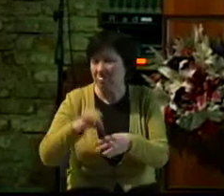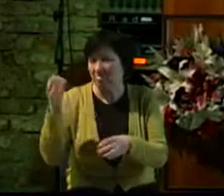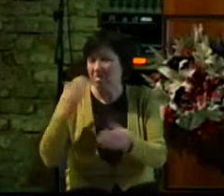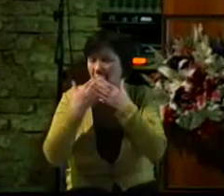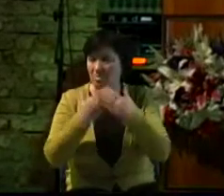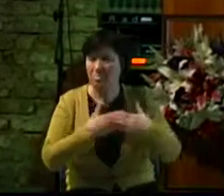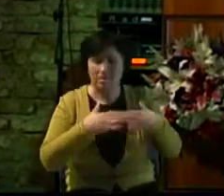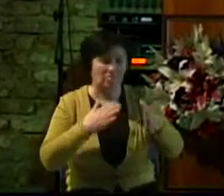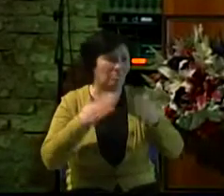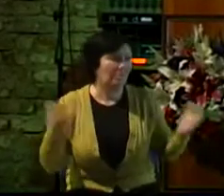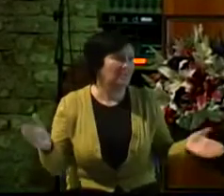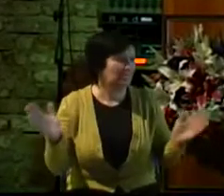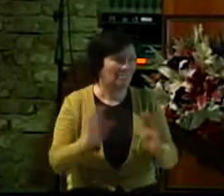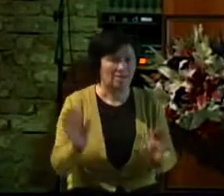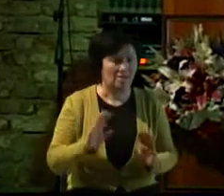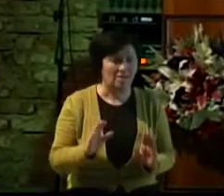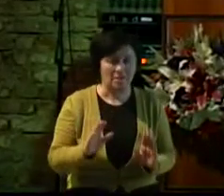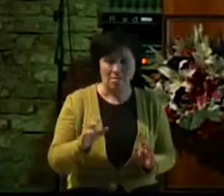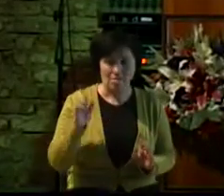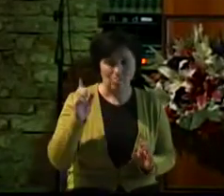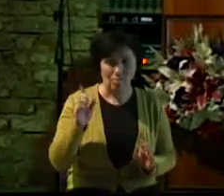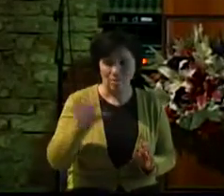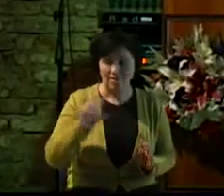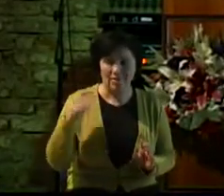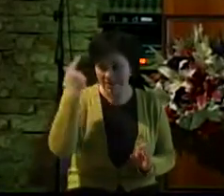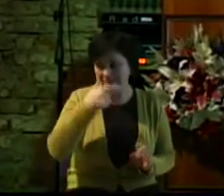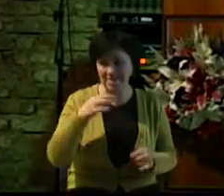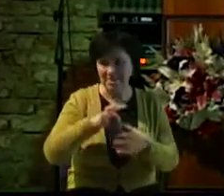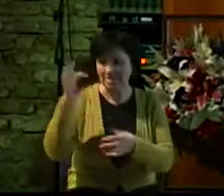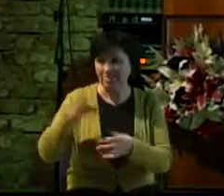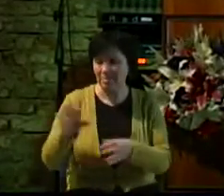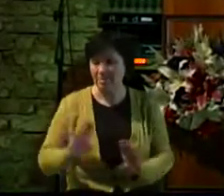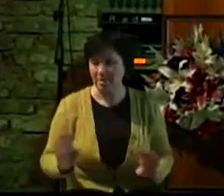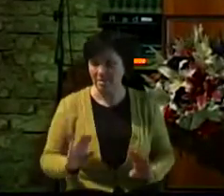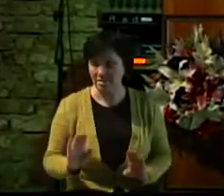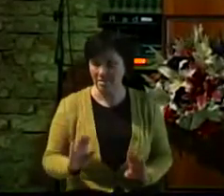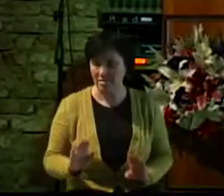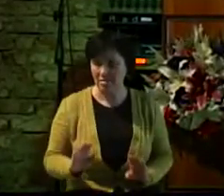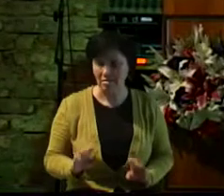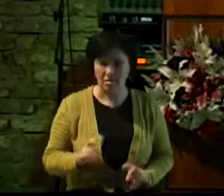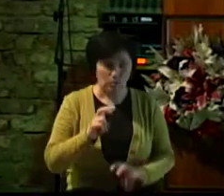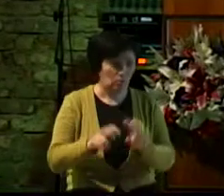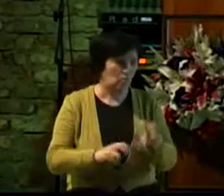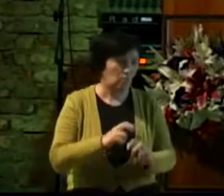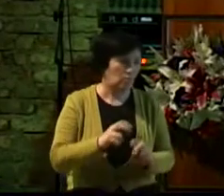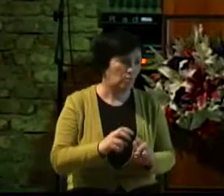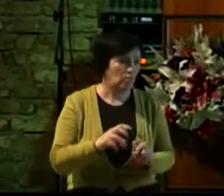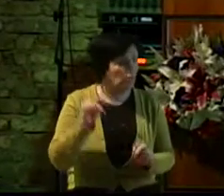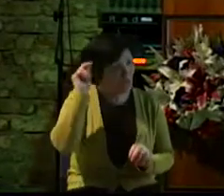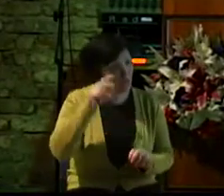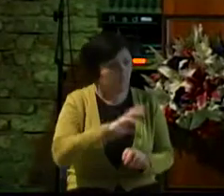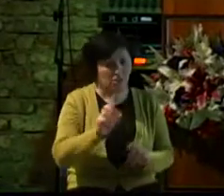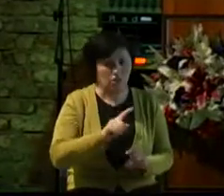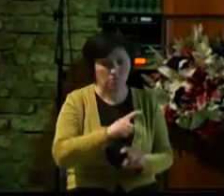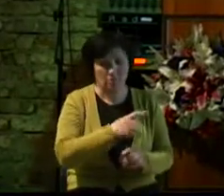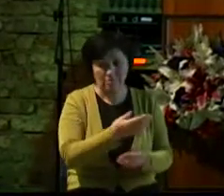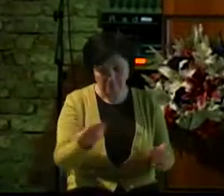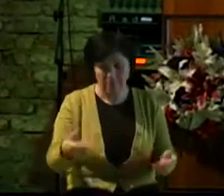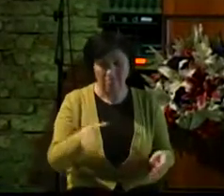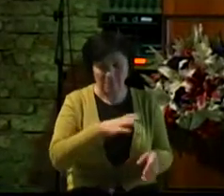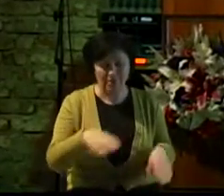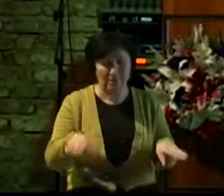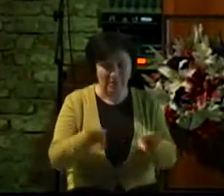любимчиков, потому что Бог нелицеприятен, и Он также учит нас, чтобы мы со своей стороны имели точно